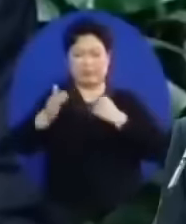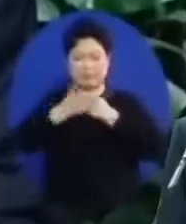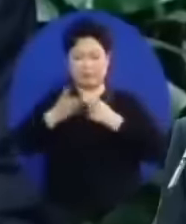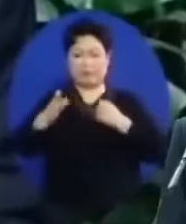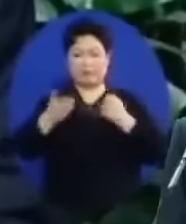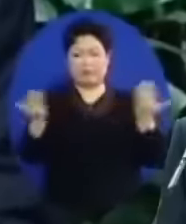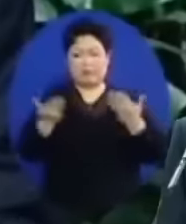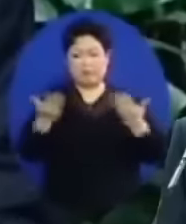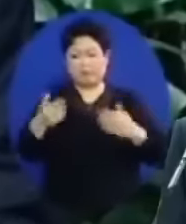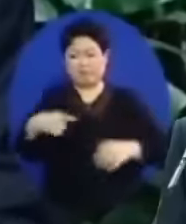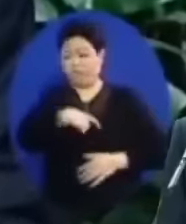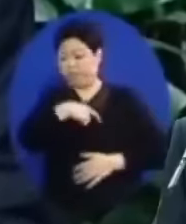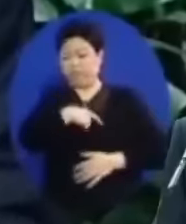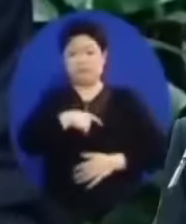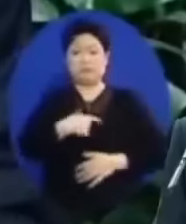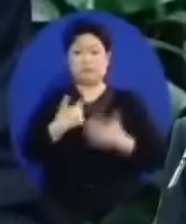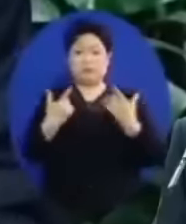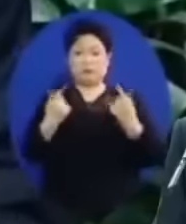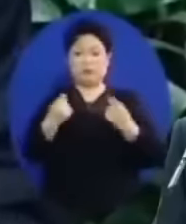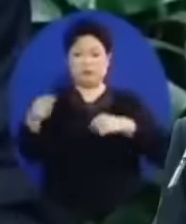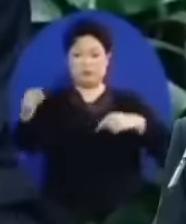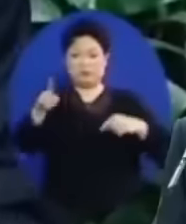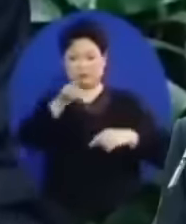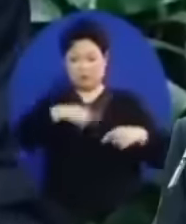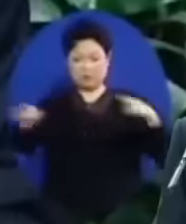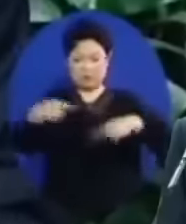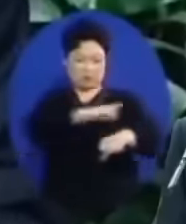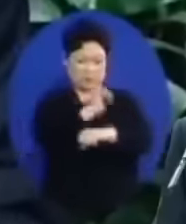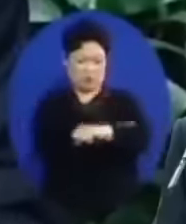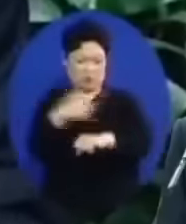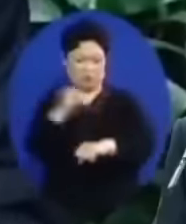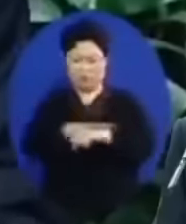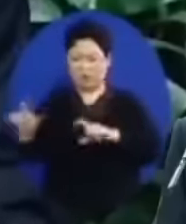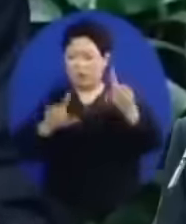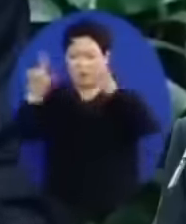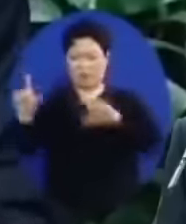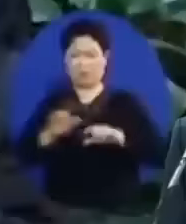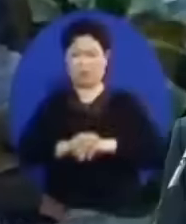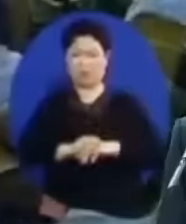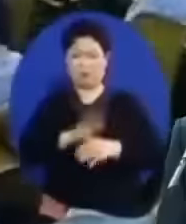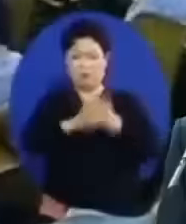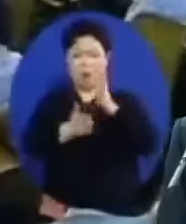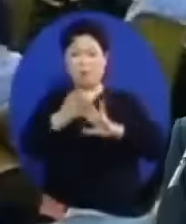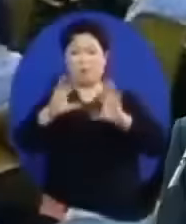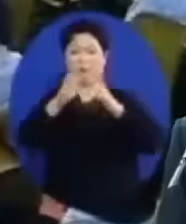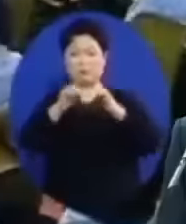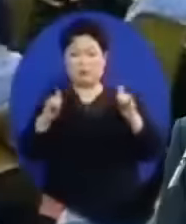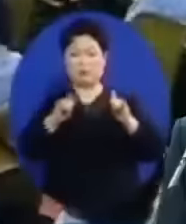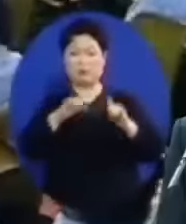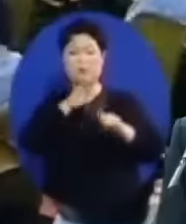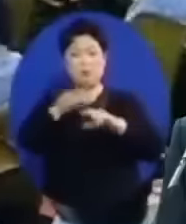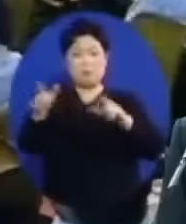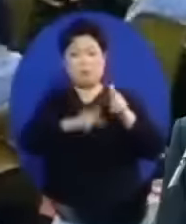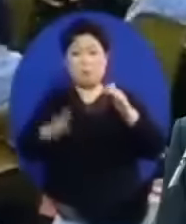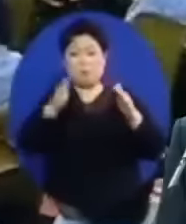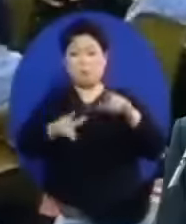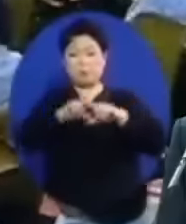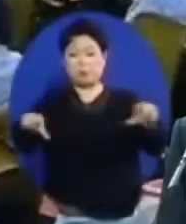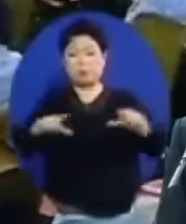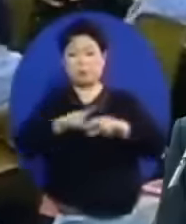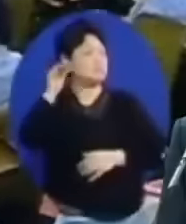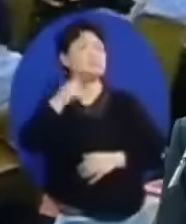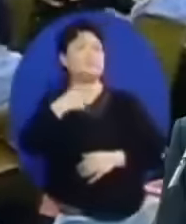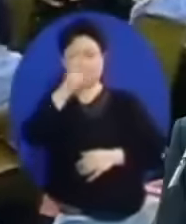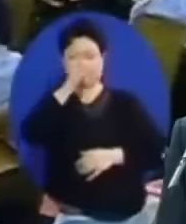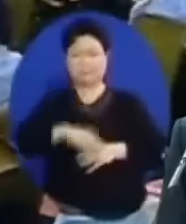누가 일합니까? 그리고 정치적 권력을 가진 사람은 잘 살고 없는 백성들은 평준화되어서 전부